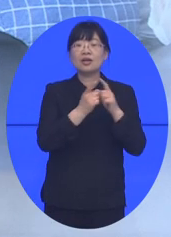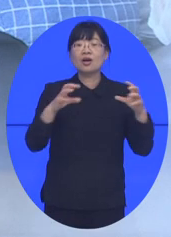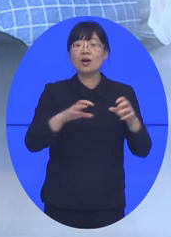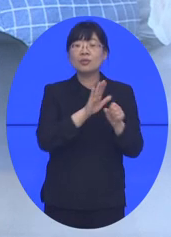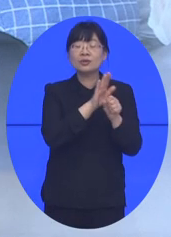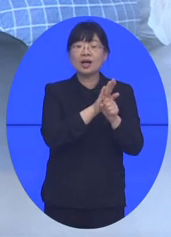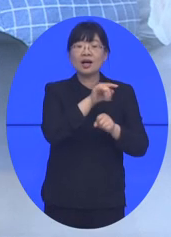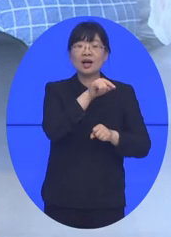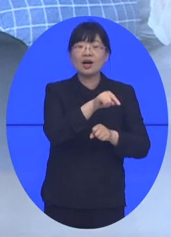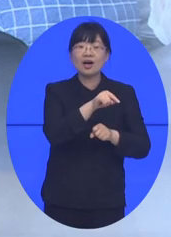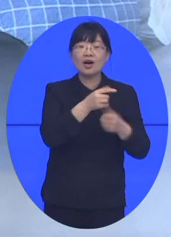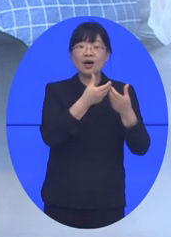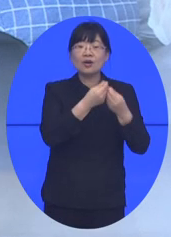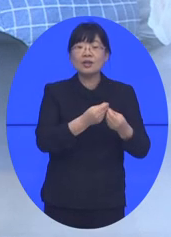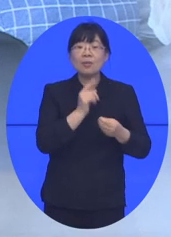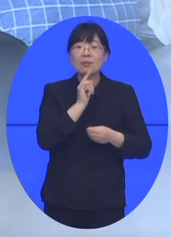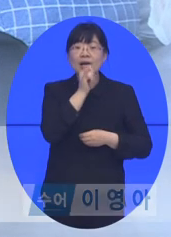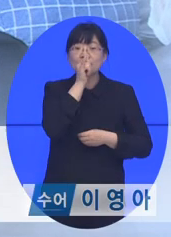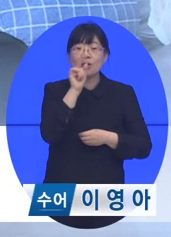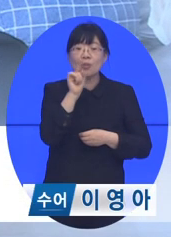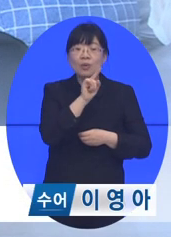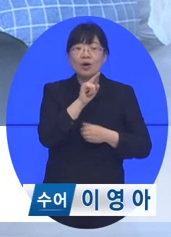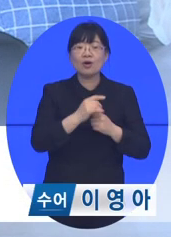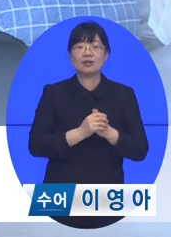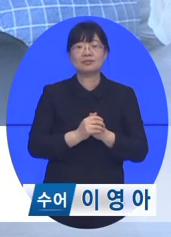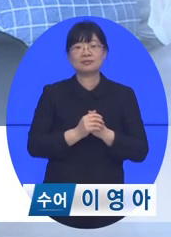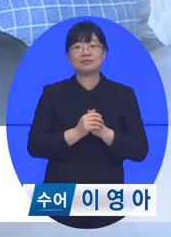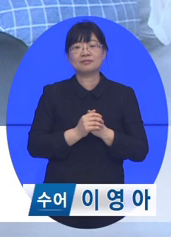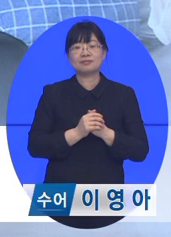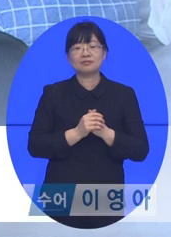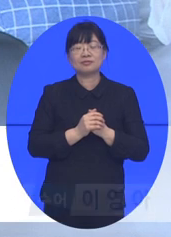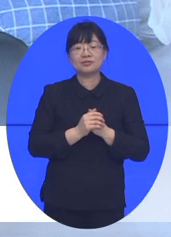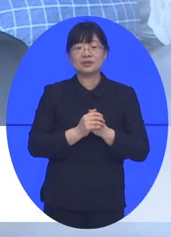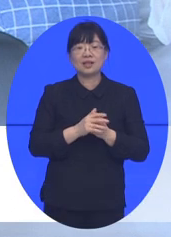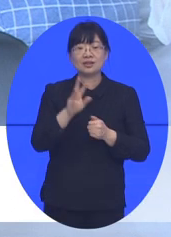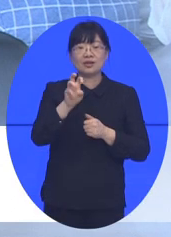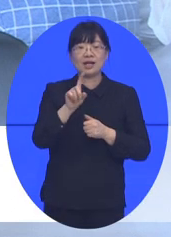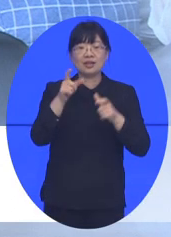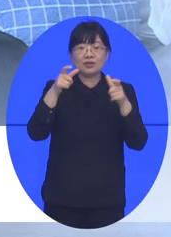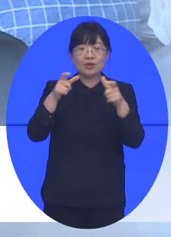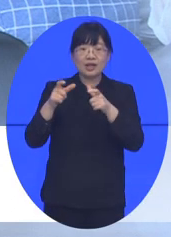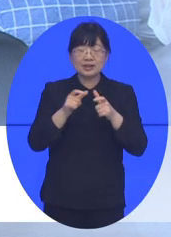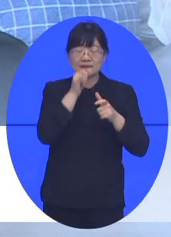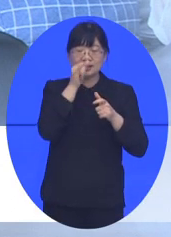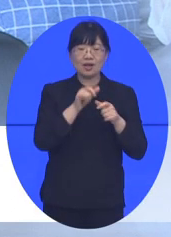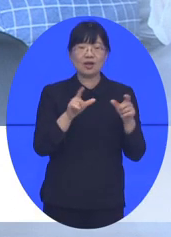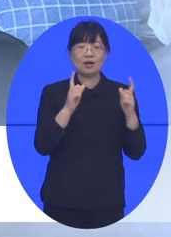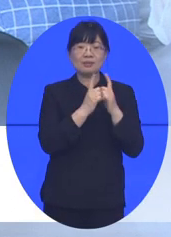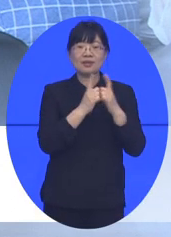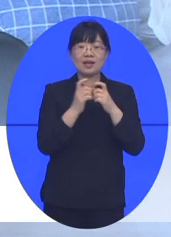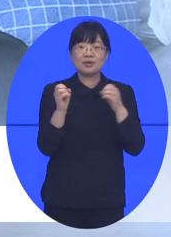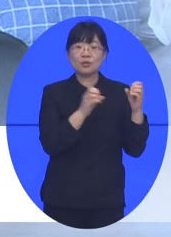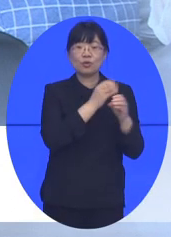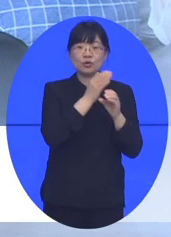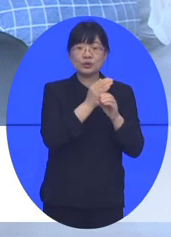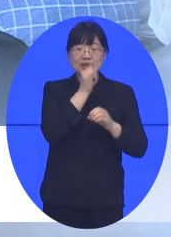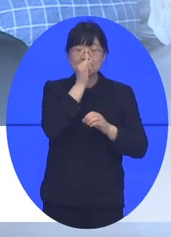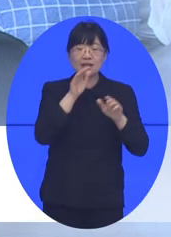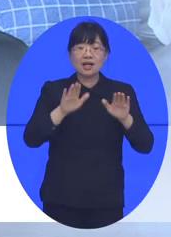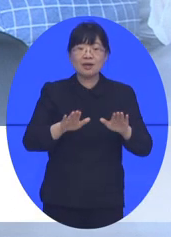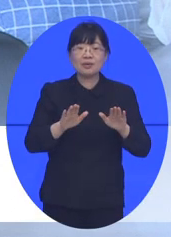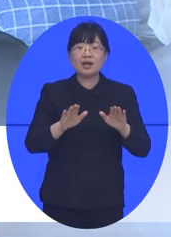서로 협력하는 걸 비유적으로 이르는 말 바로 맞선입니다. 경기도는 31개 시군을 돌며 맞선 토크를 벌이고